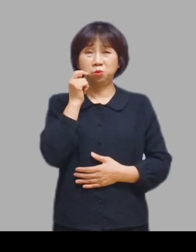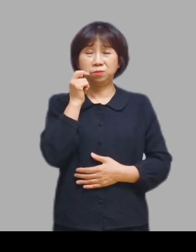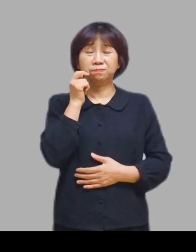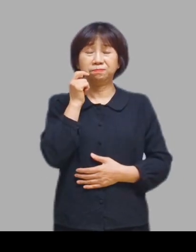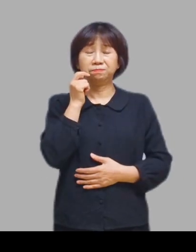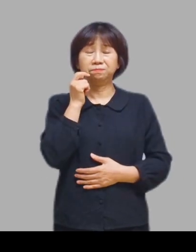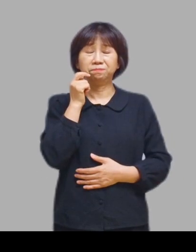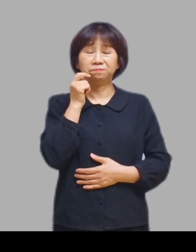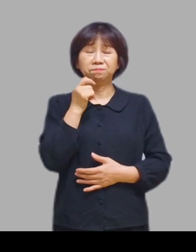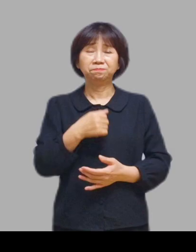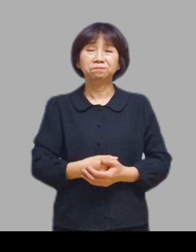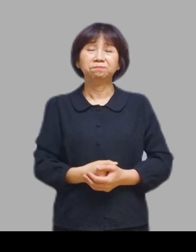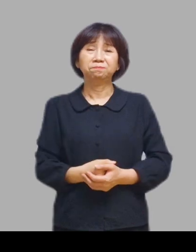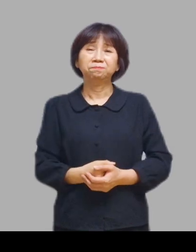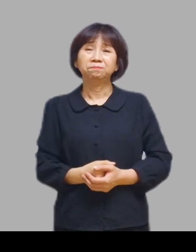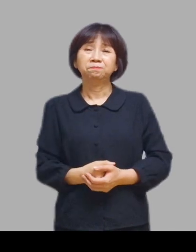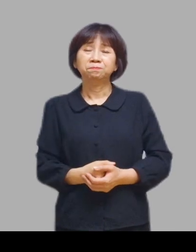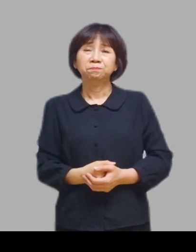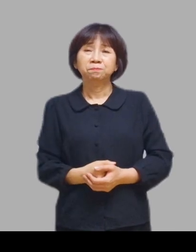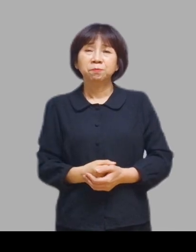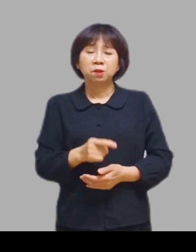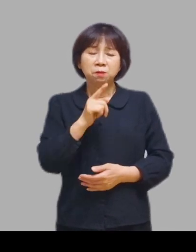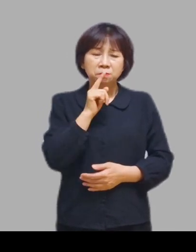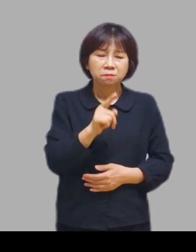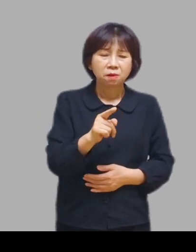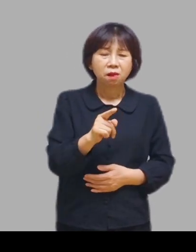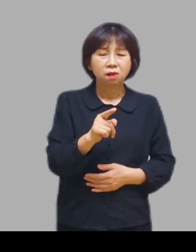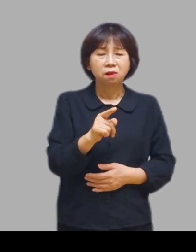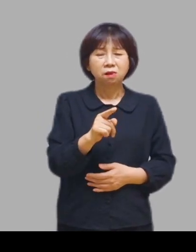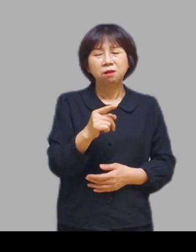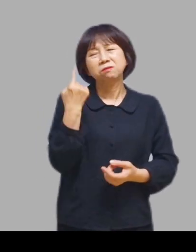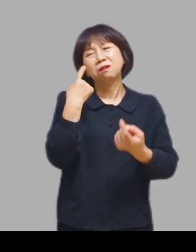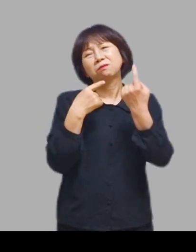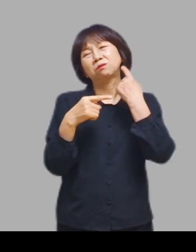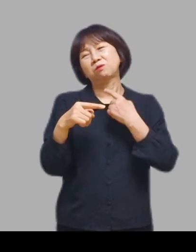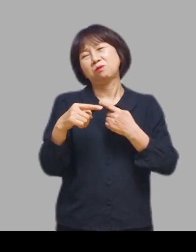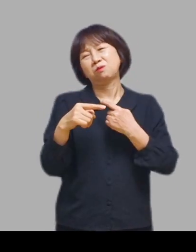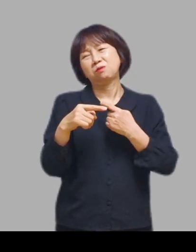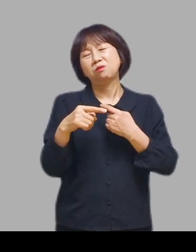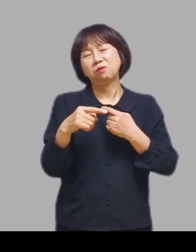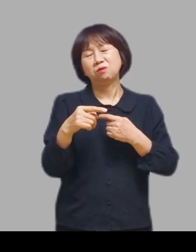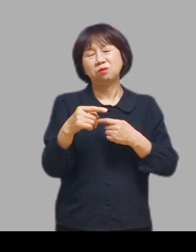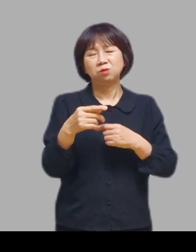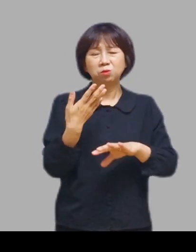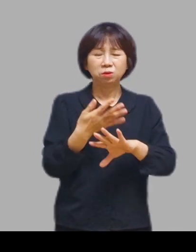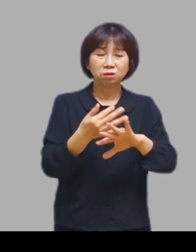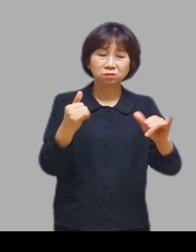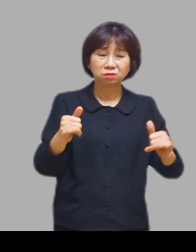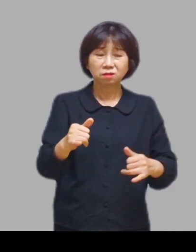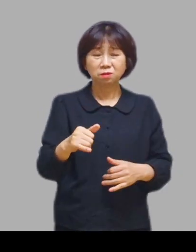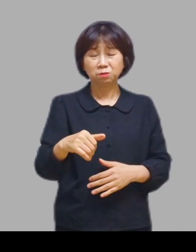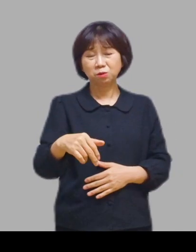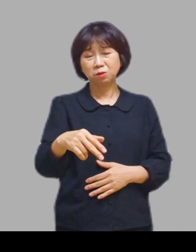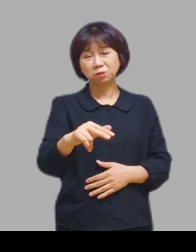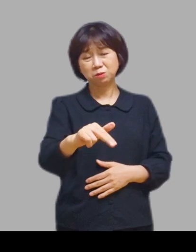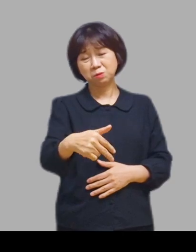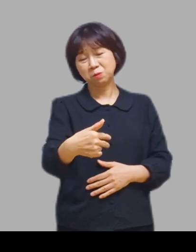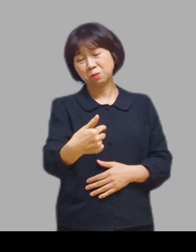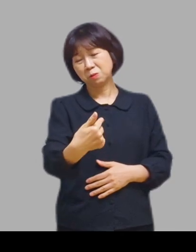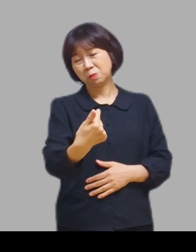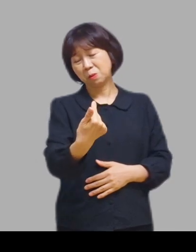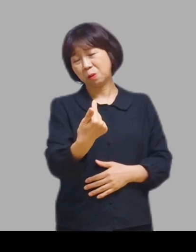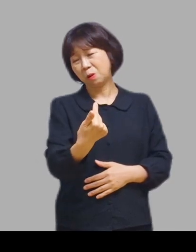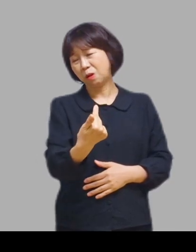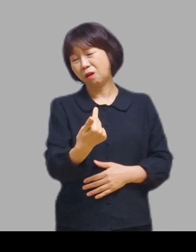사정이 있습니다. 말 한마디가 마음에 남기도 해요. 누군가의 시선 하나가 오랫동안